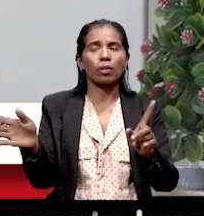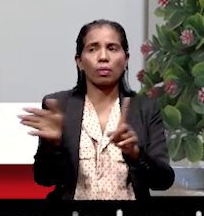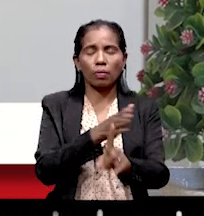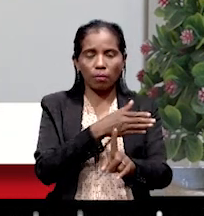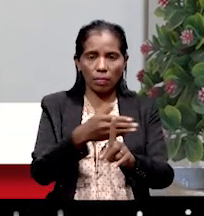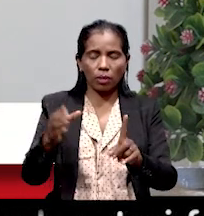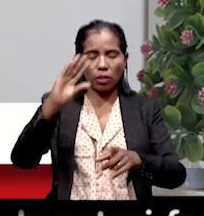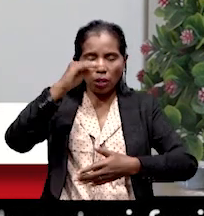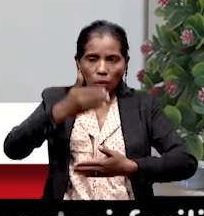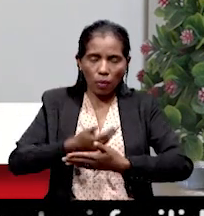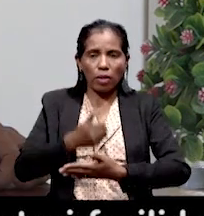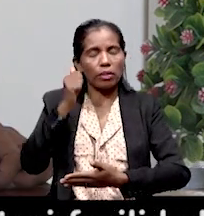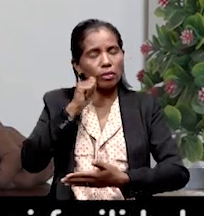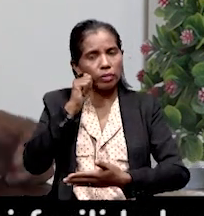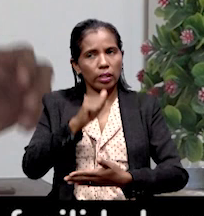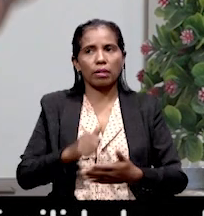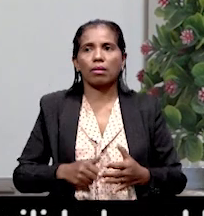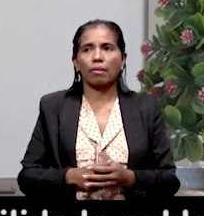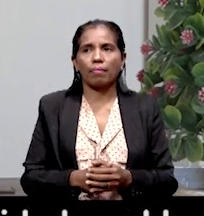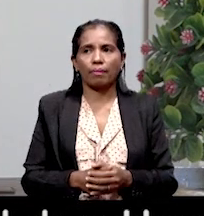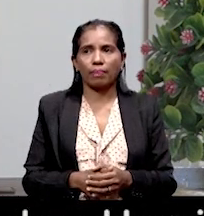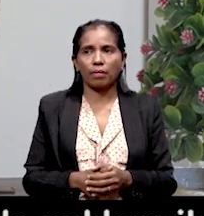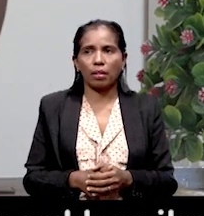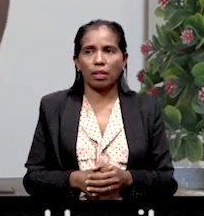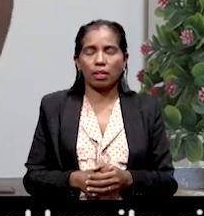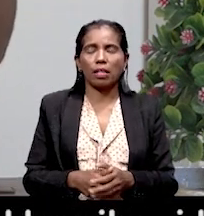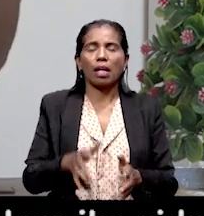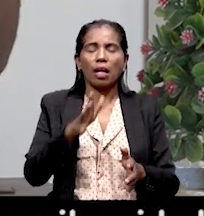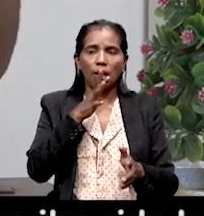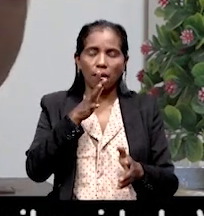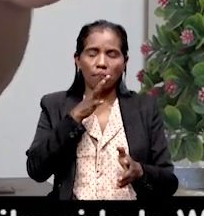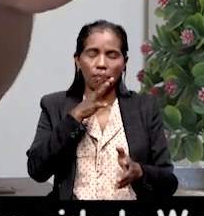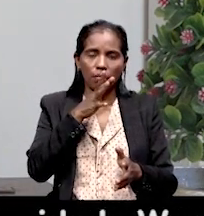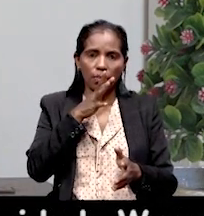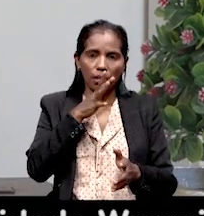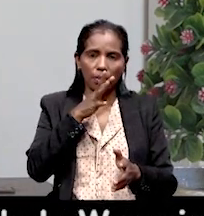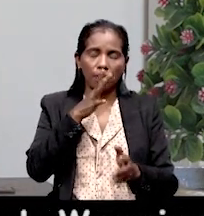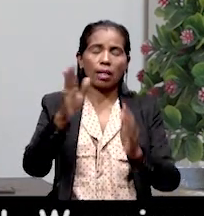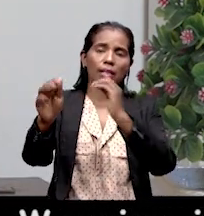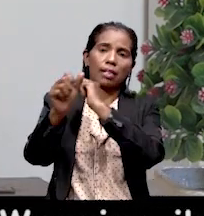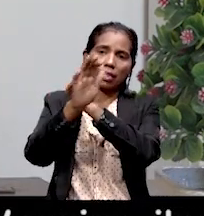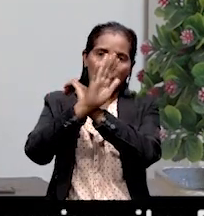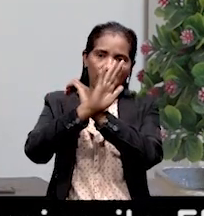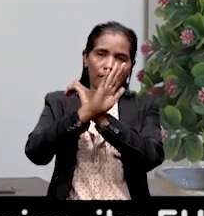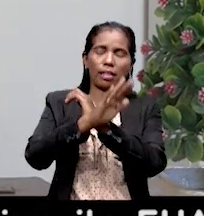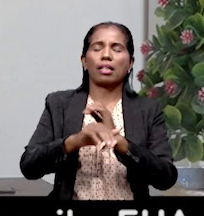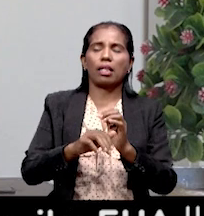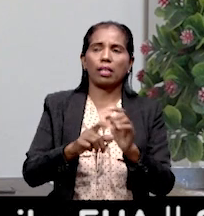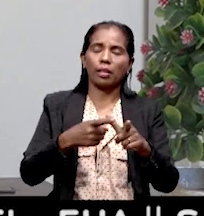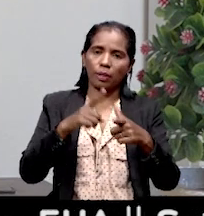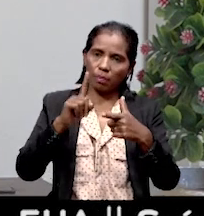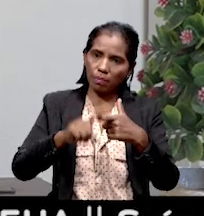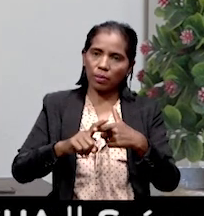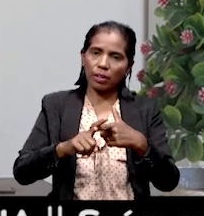feto. Atubaku ninia uam feto mak ninia amama salva ninia uam feto ne antau ninia ba tafali